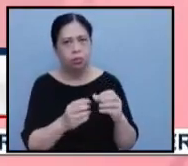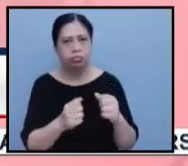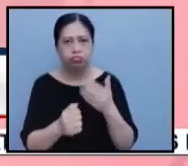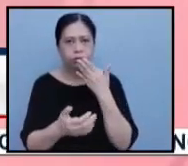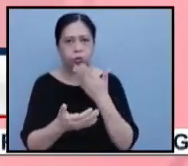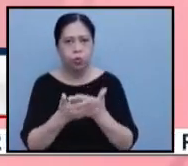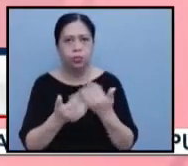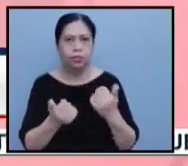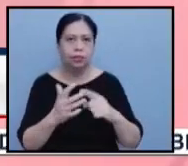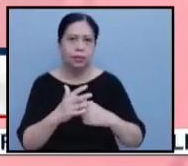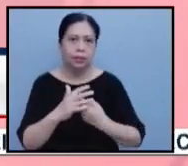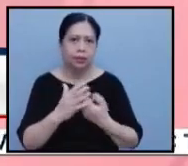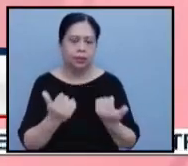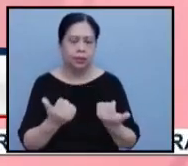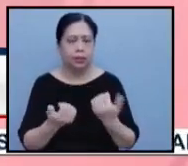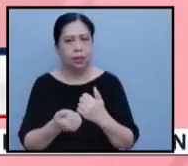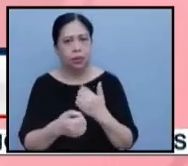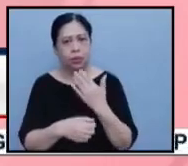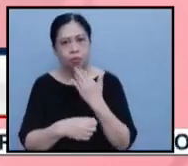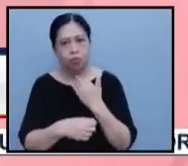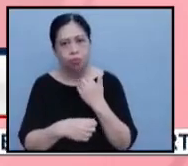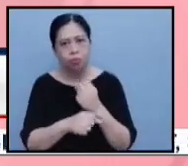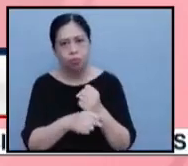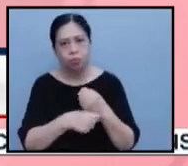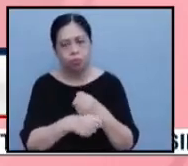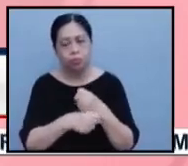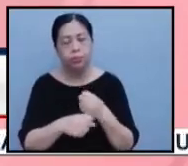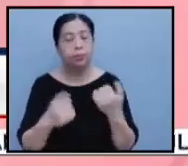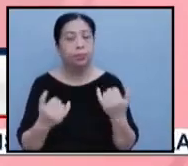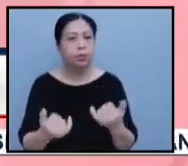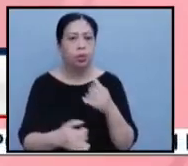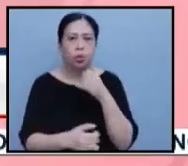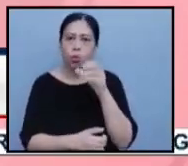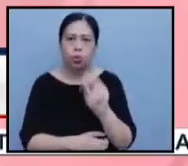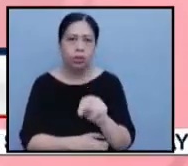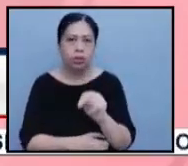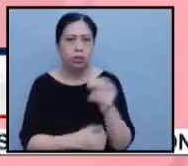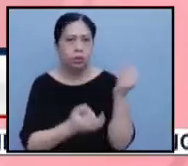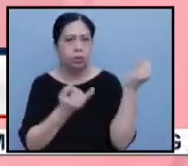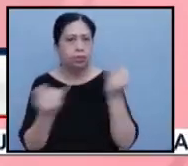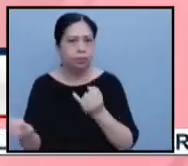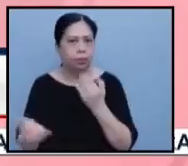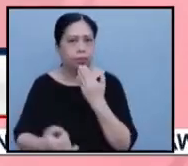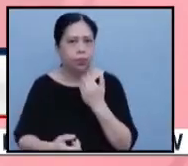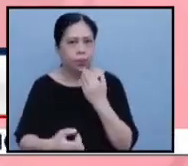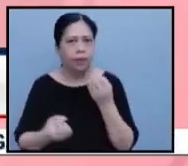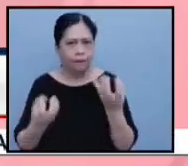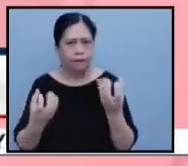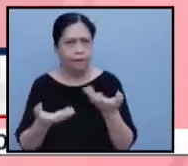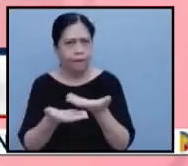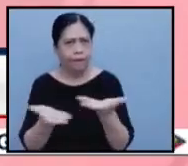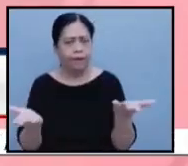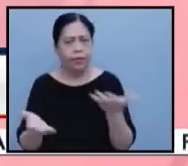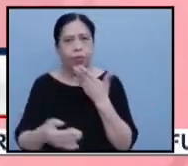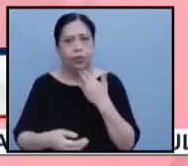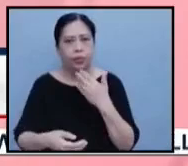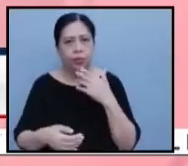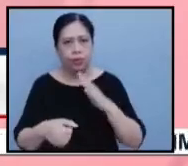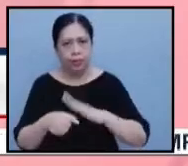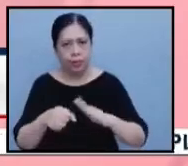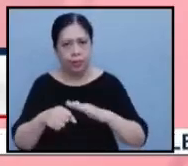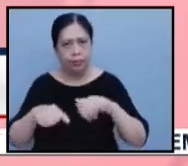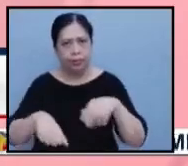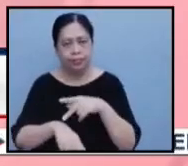ng meiling so ah um at this moment there is no need to import ang dami pong asukal in country yung